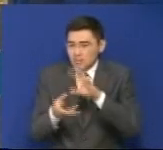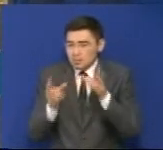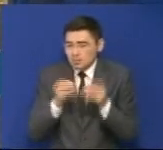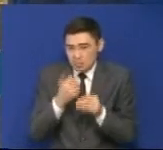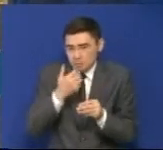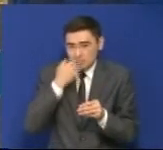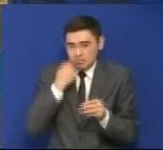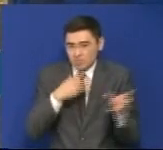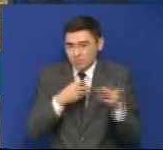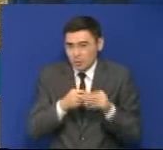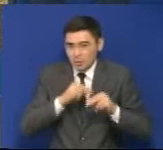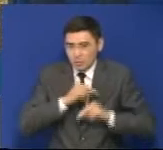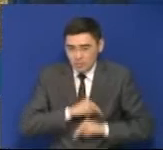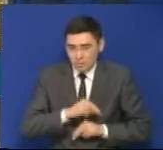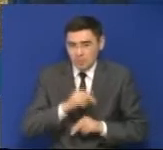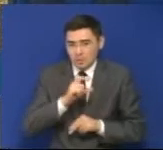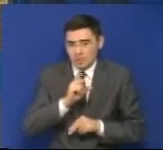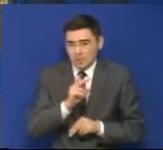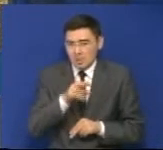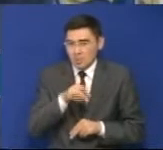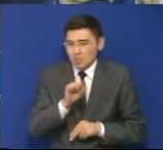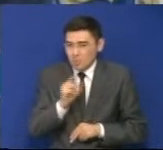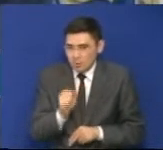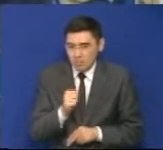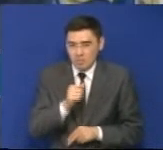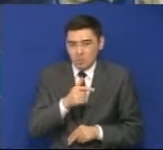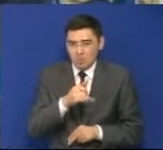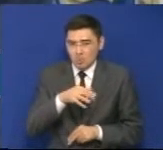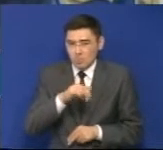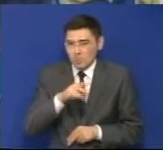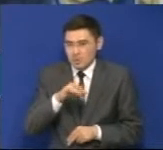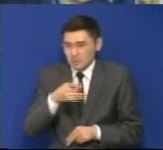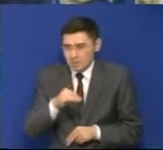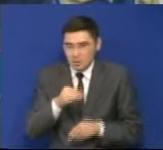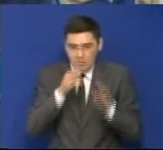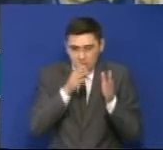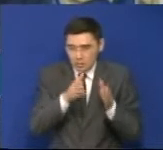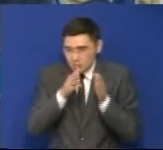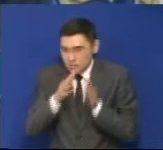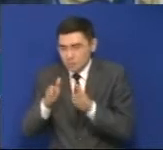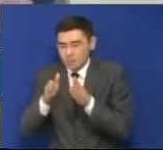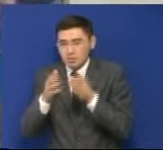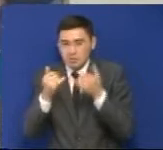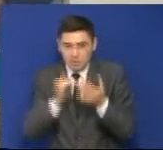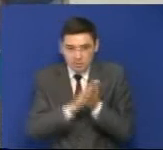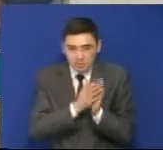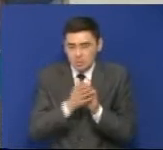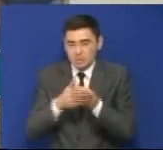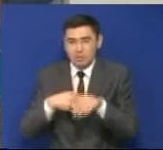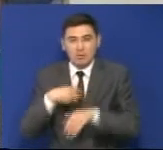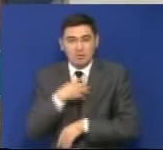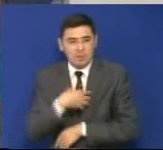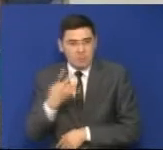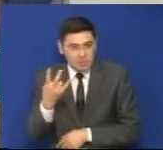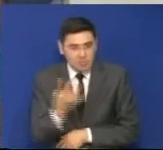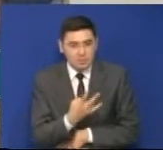мүмкіндік. Экономика, гуманитарлық байланыстарымыз болсын, халықаралық ынтымақтастыққа да осы келіссөздердің маңызы зор. Волею